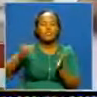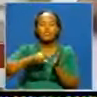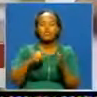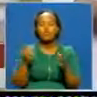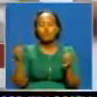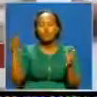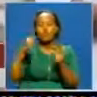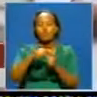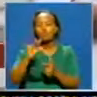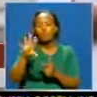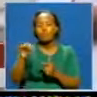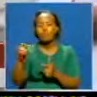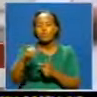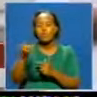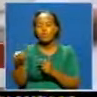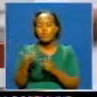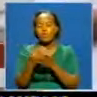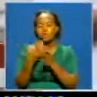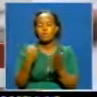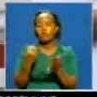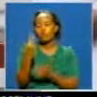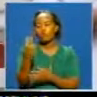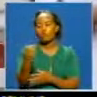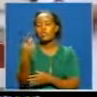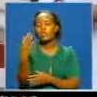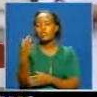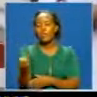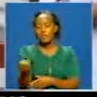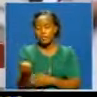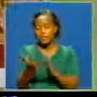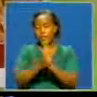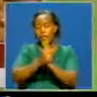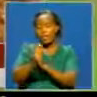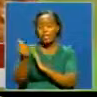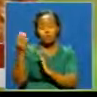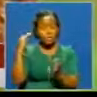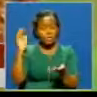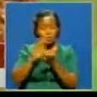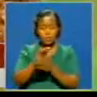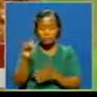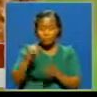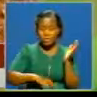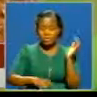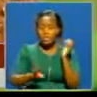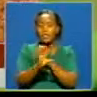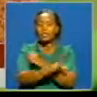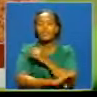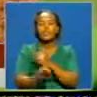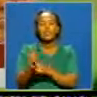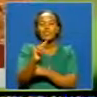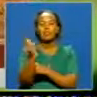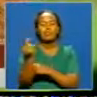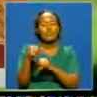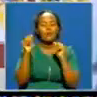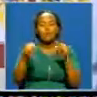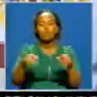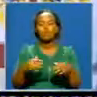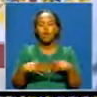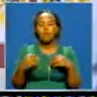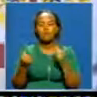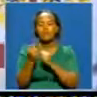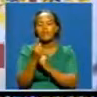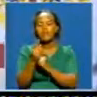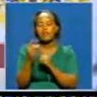mwaka 2030. Wataalamu wanaamini kuwa Kenya ina uwezo wa kuzalisha tani milioni 11 kwa mwaka.